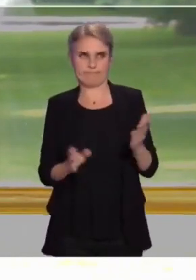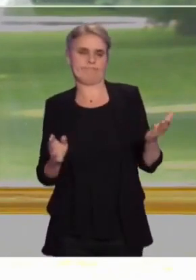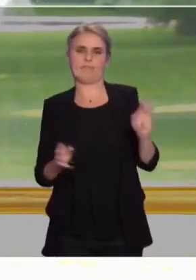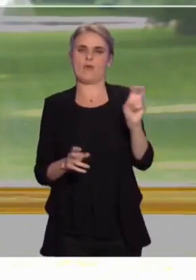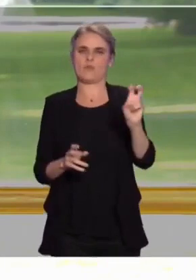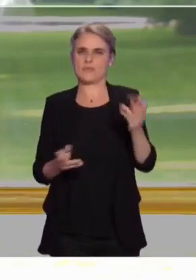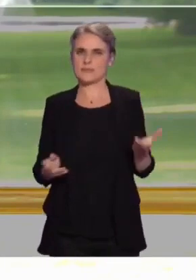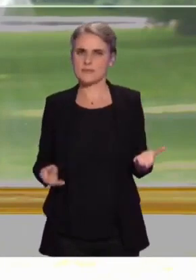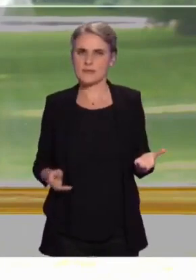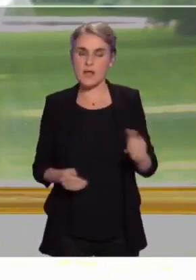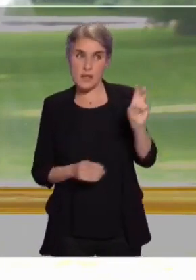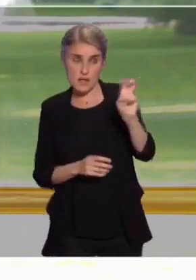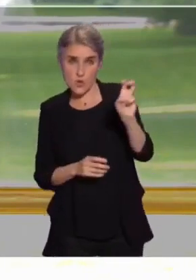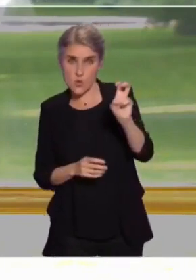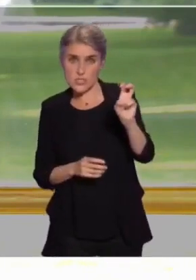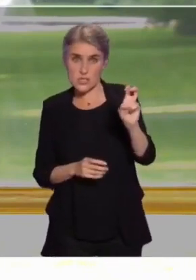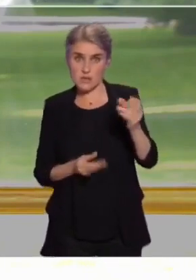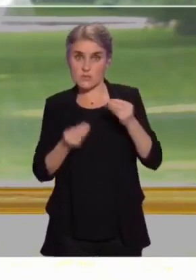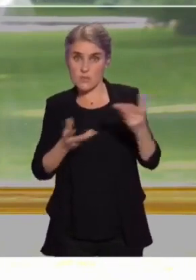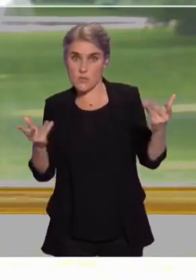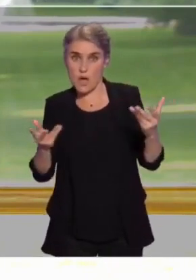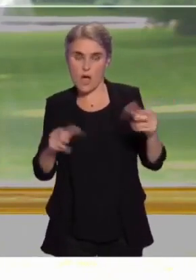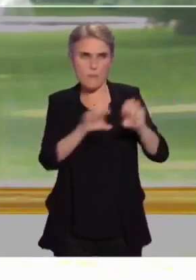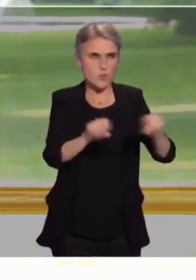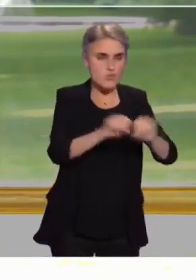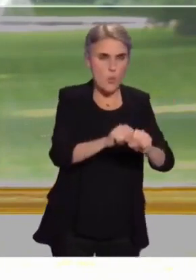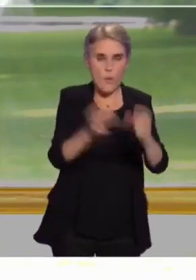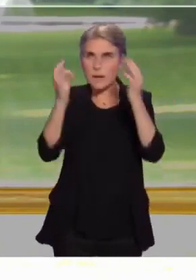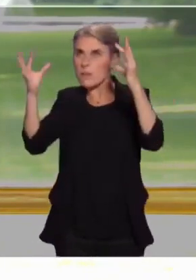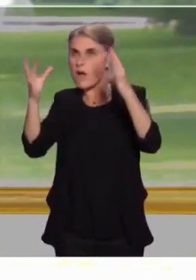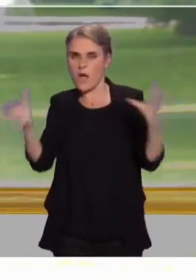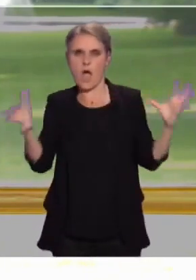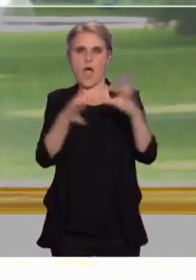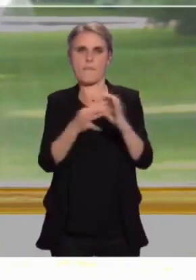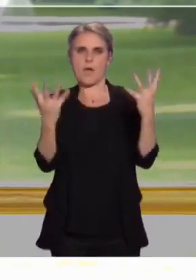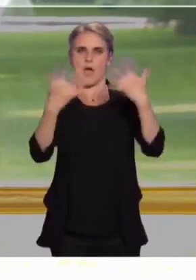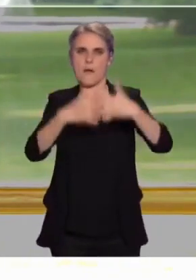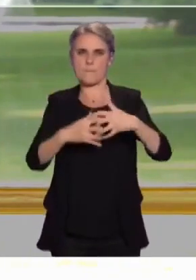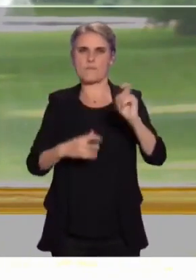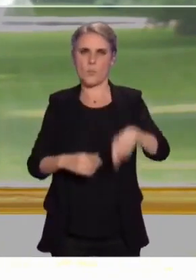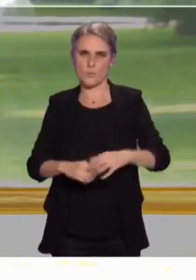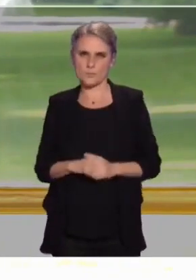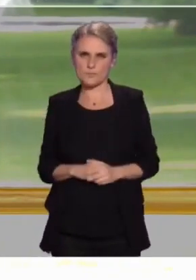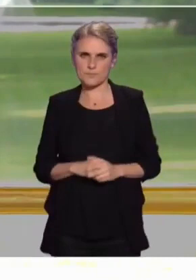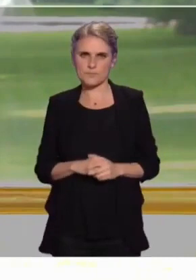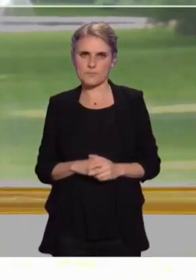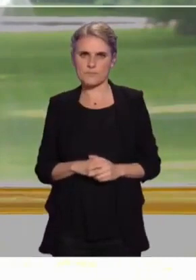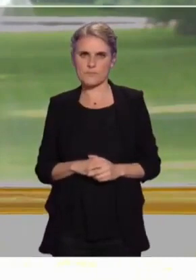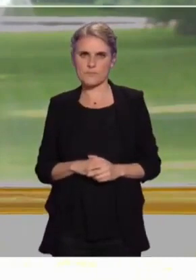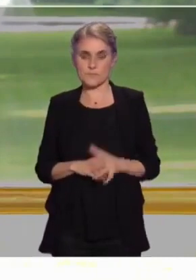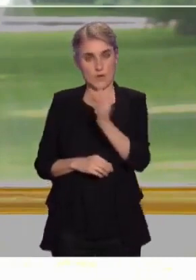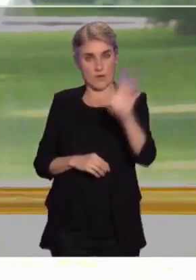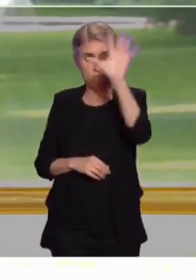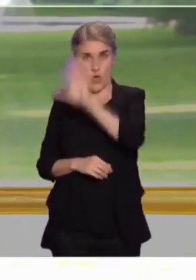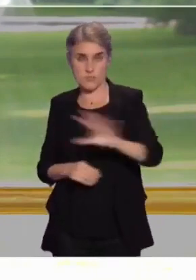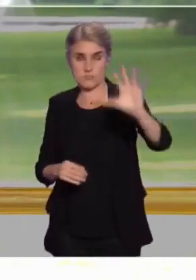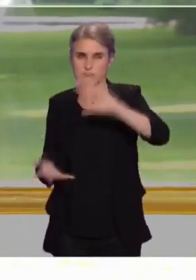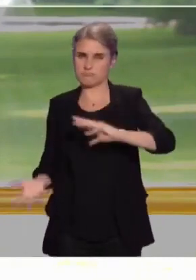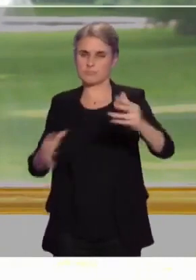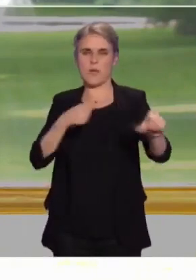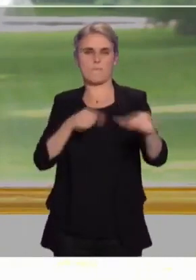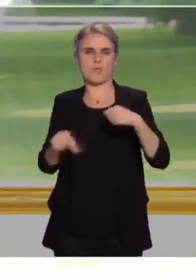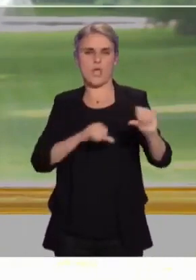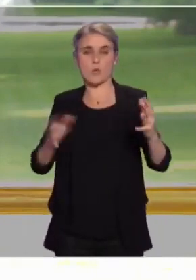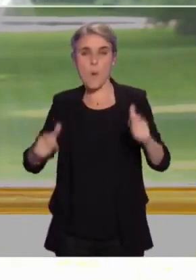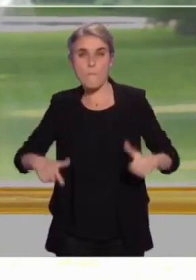qui réconcilie production et climat avec un plan de modernisation du pays autour de la rénovation thermique de nos